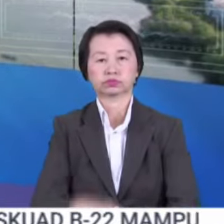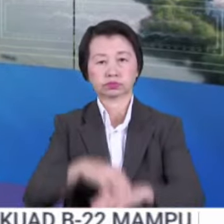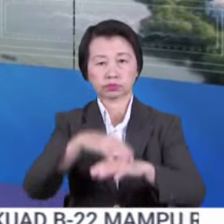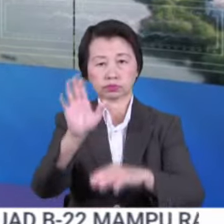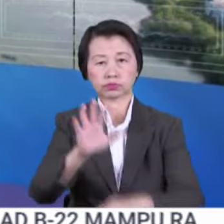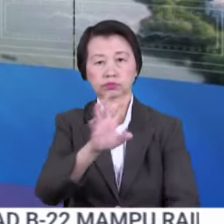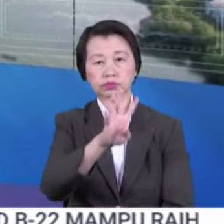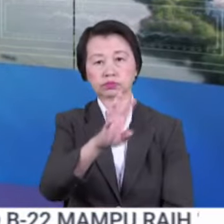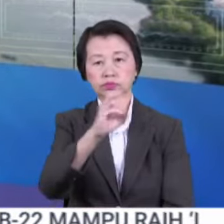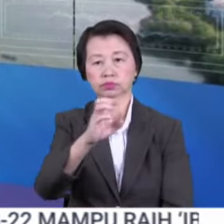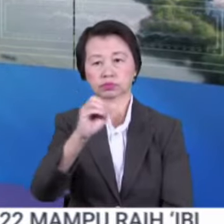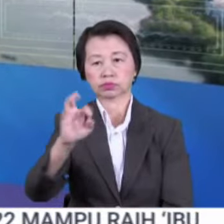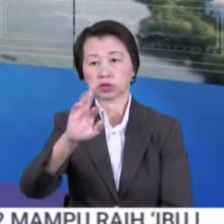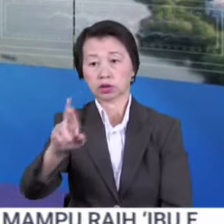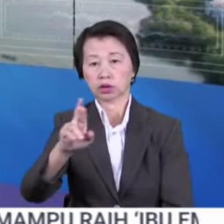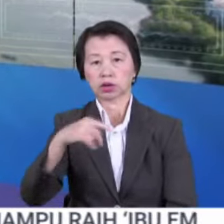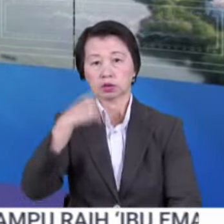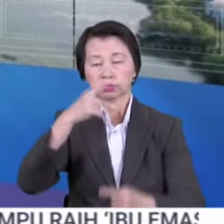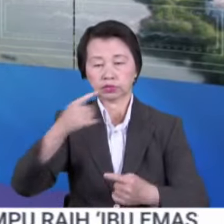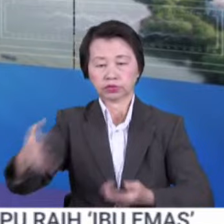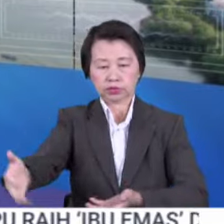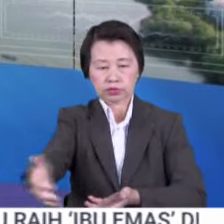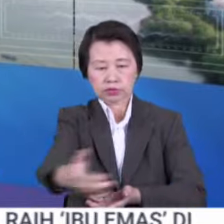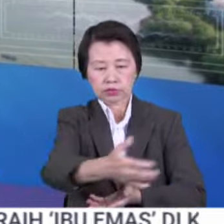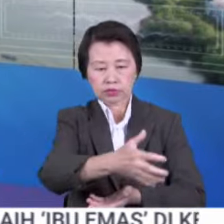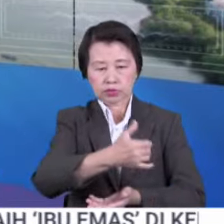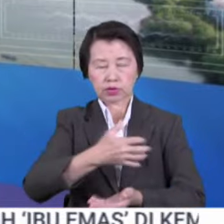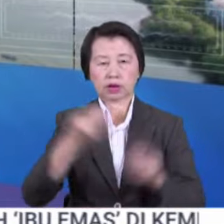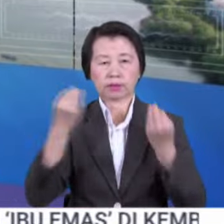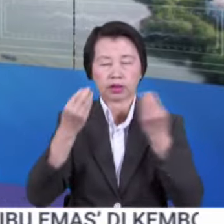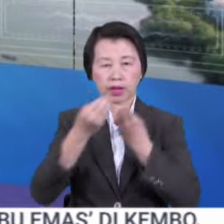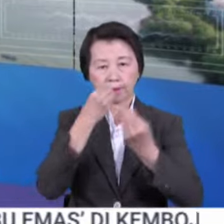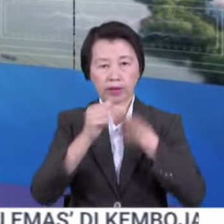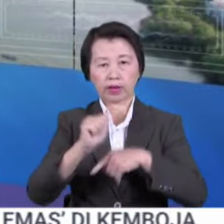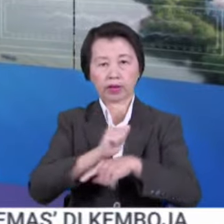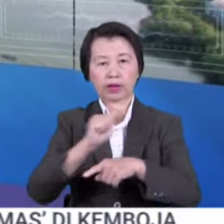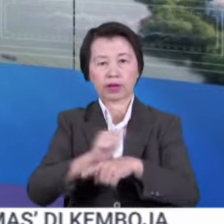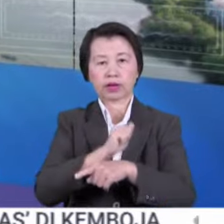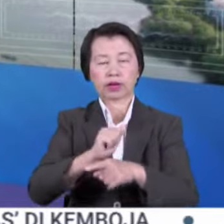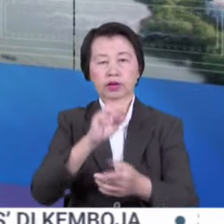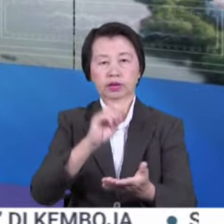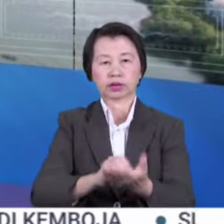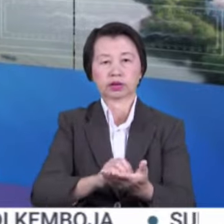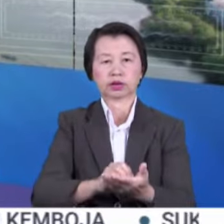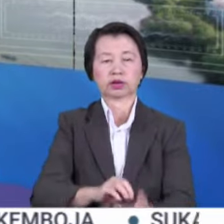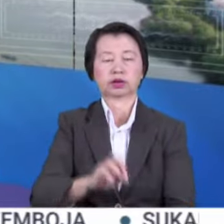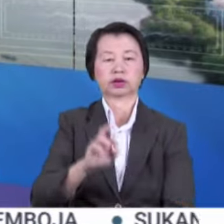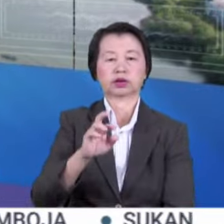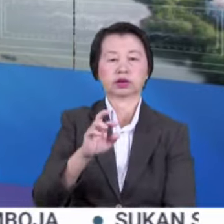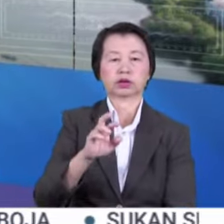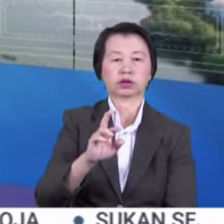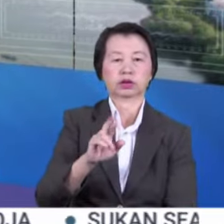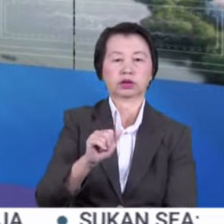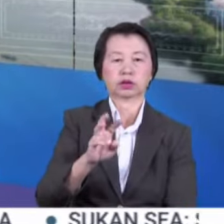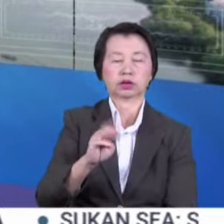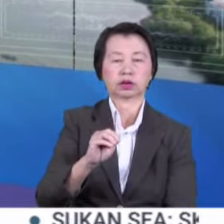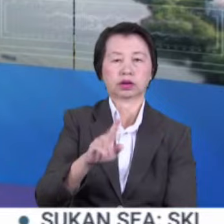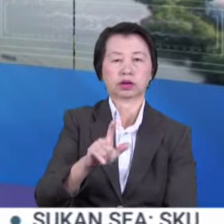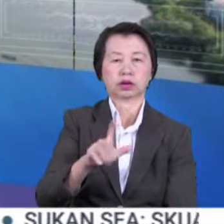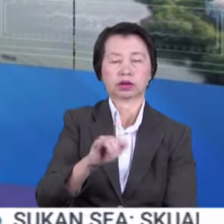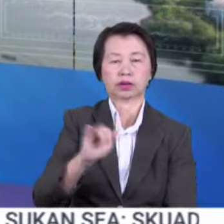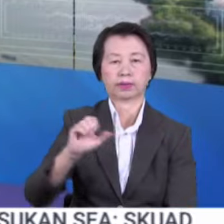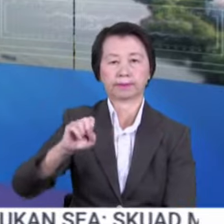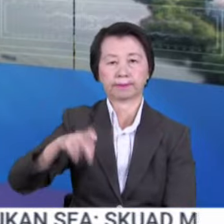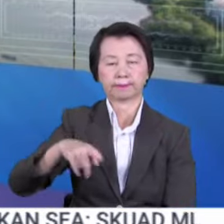400.000 Ringgit berjaya dikutip nolusi majelis makan amal Sentosa di Kubah Hayat Ramli Syarif 2023